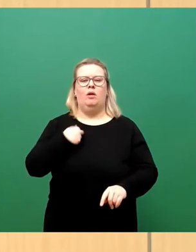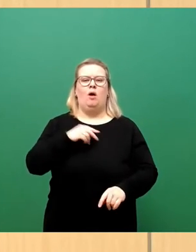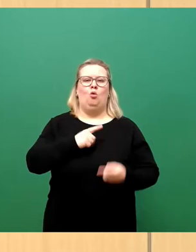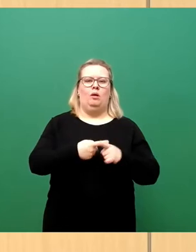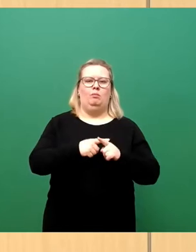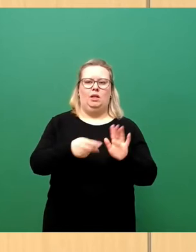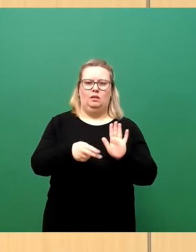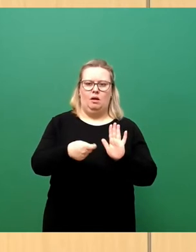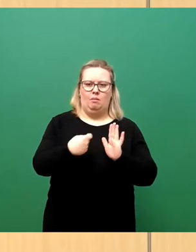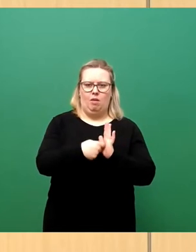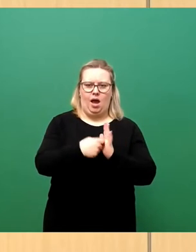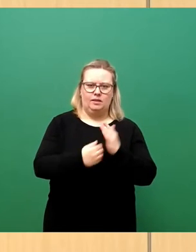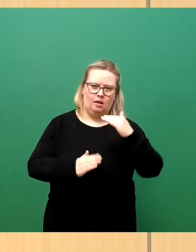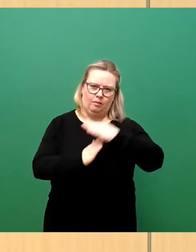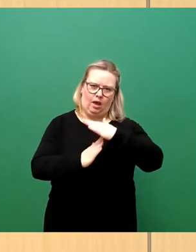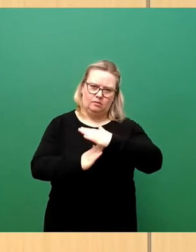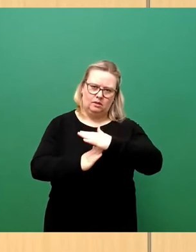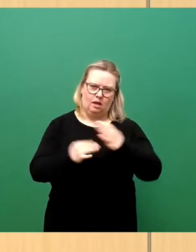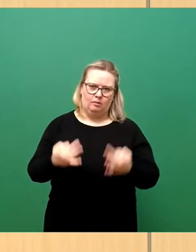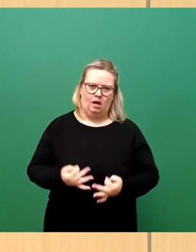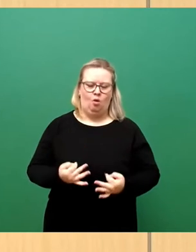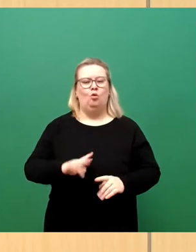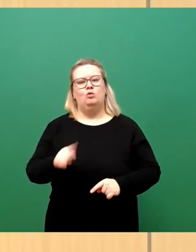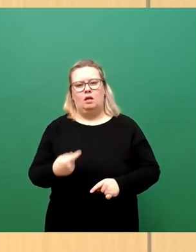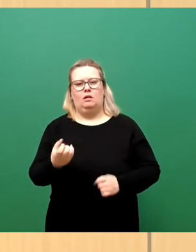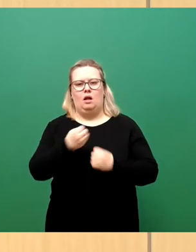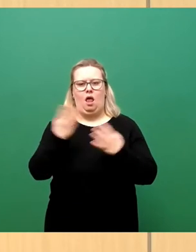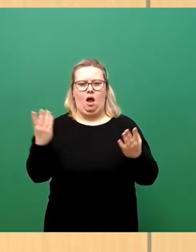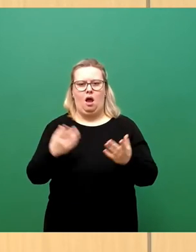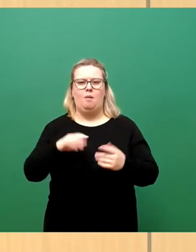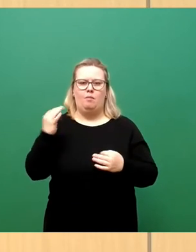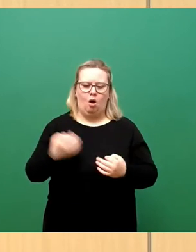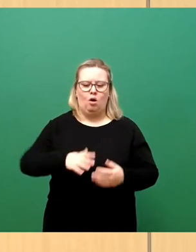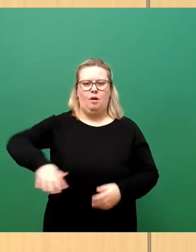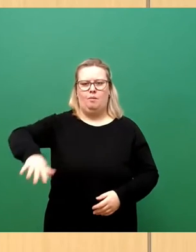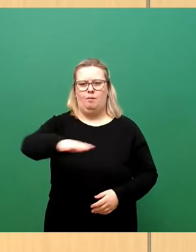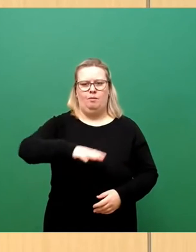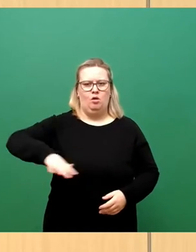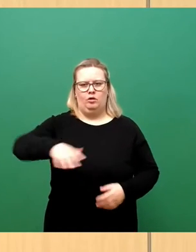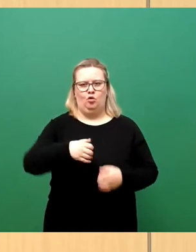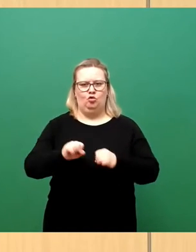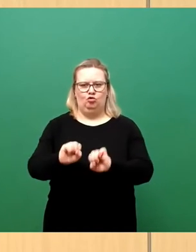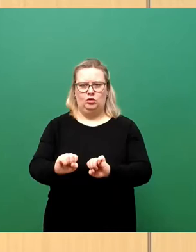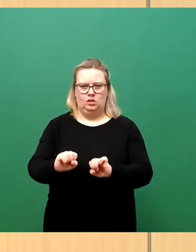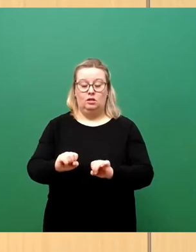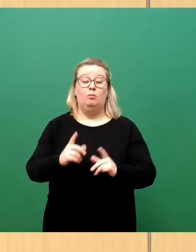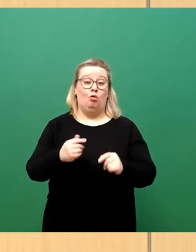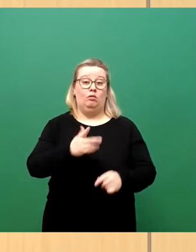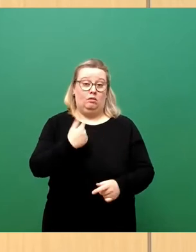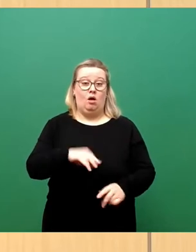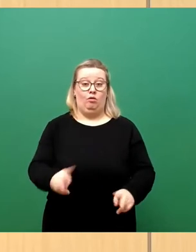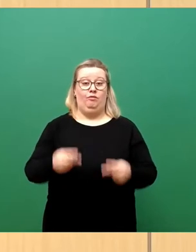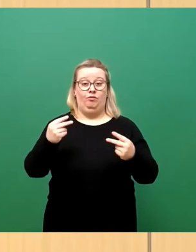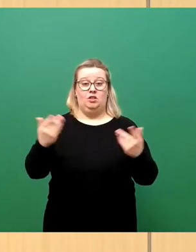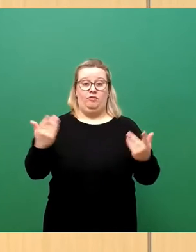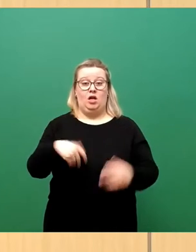sich SPD und Grüne im Landtag ein und wir unterstützen natürlich auch Milieuschutzsatzungen. Kurzum, es ist viel zu tun. Auf eines können sich die